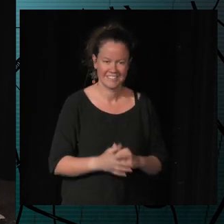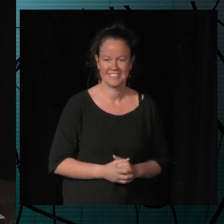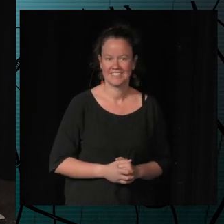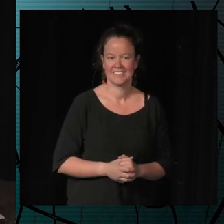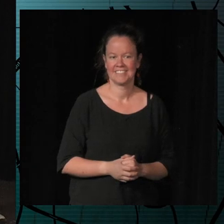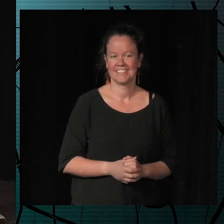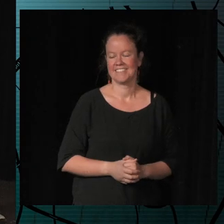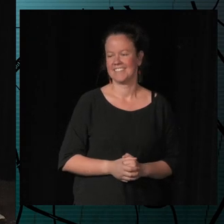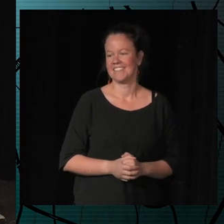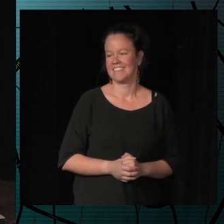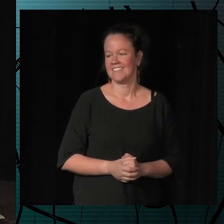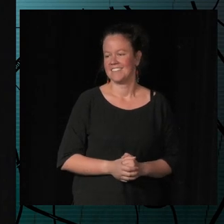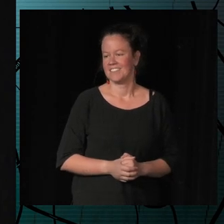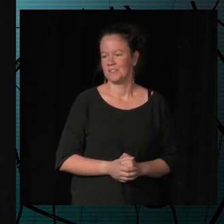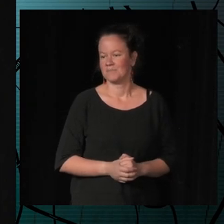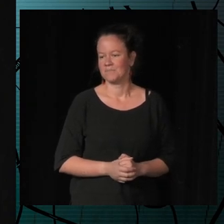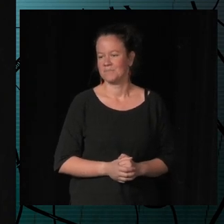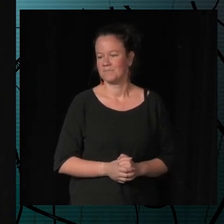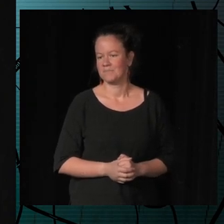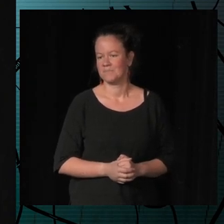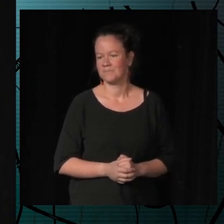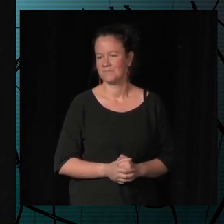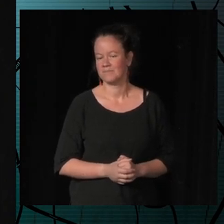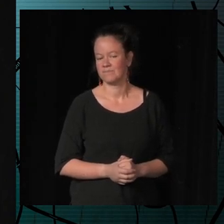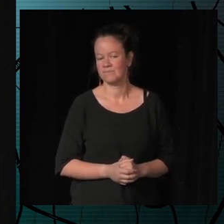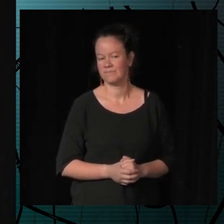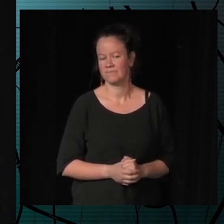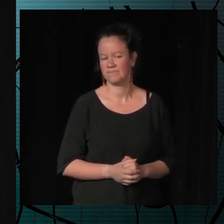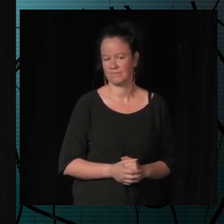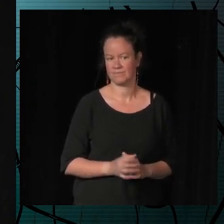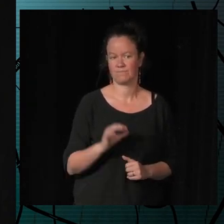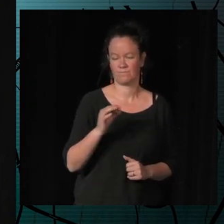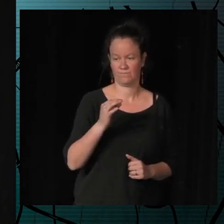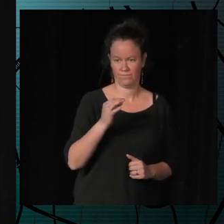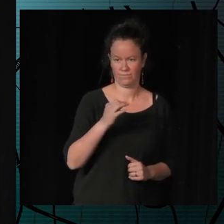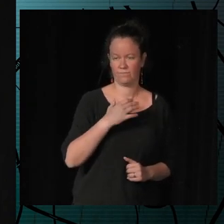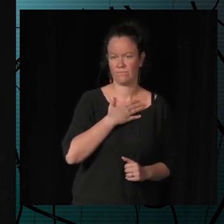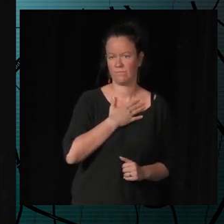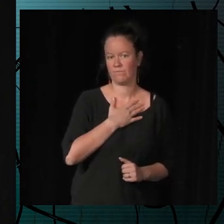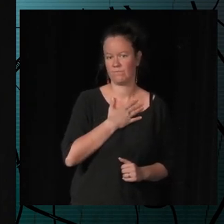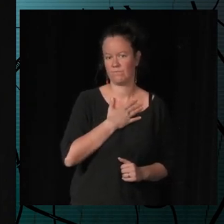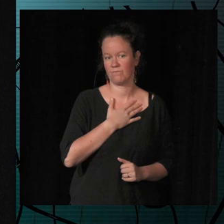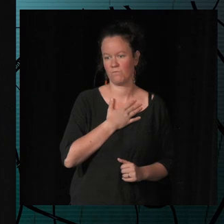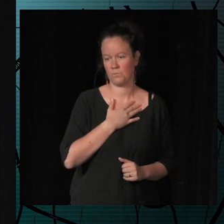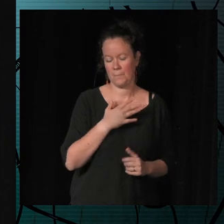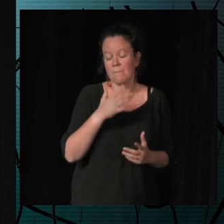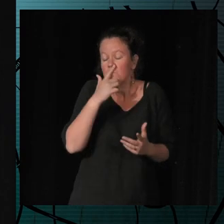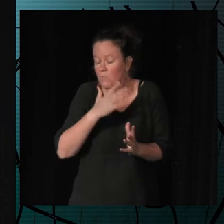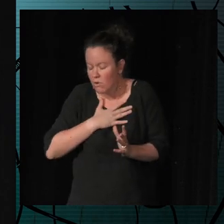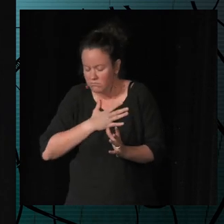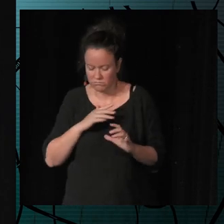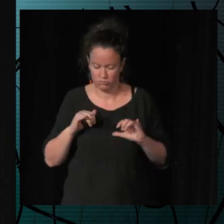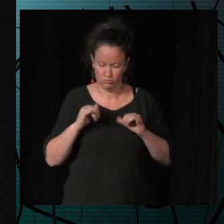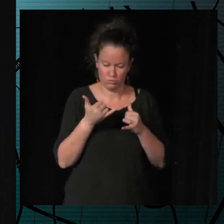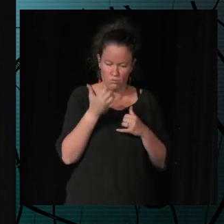alors moi j'ai tendance à à penser not notamment par enfin voilà dans un but de de de jeu d'épouvante pour moi